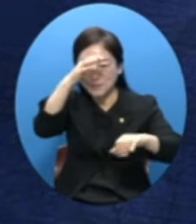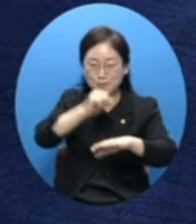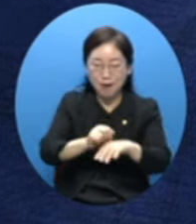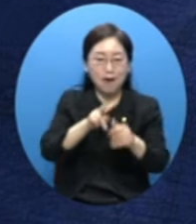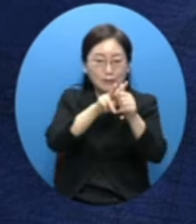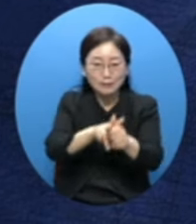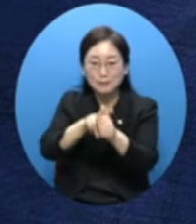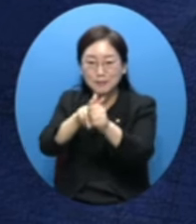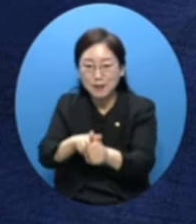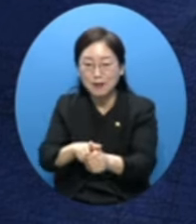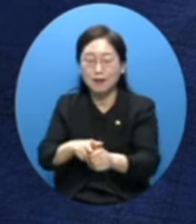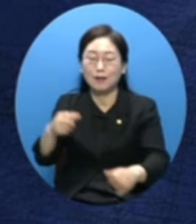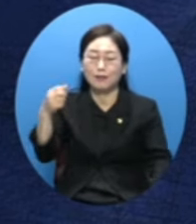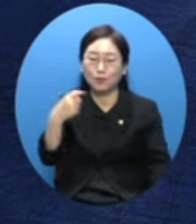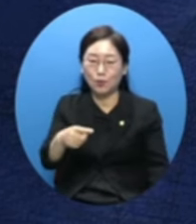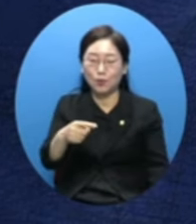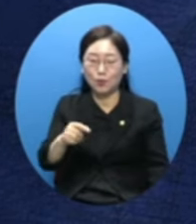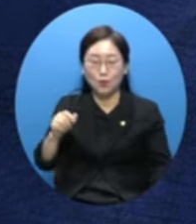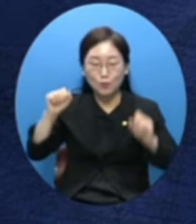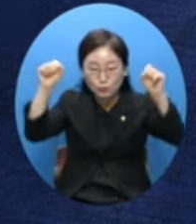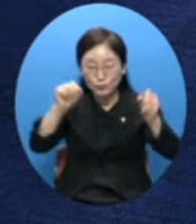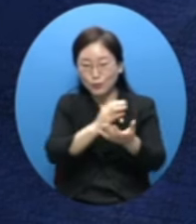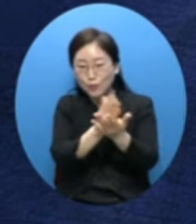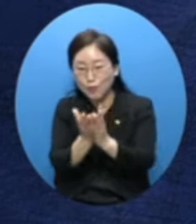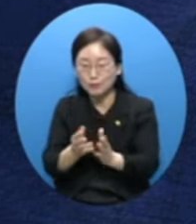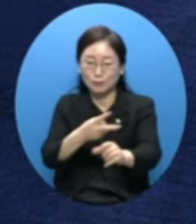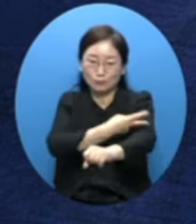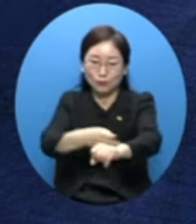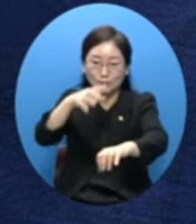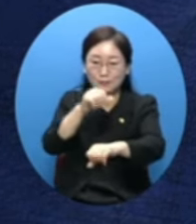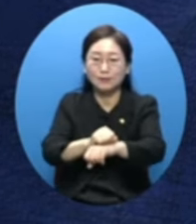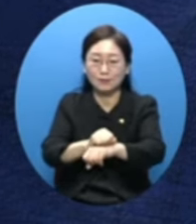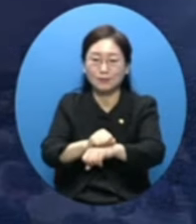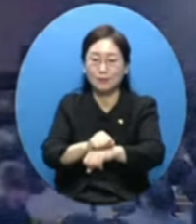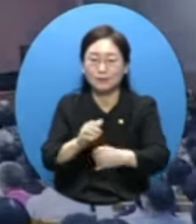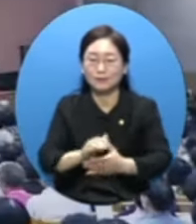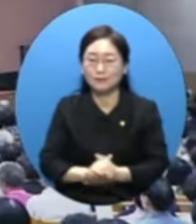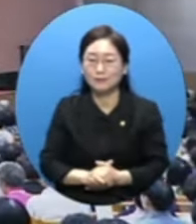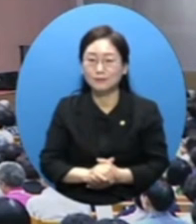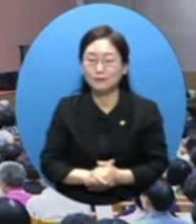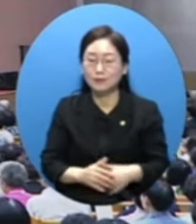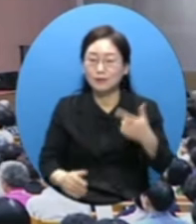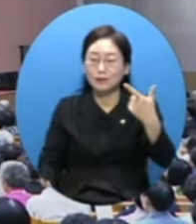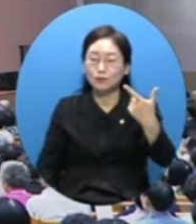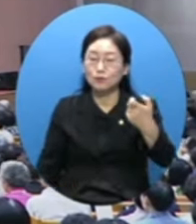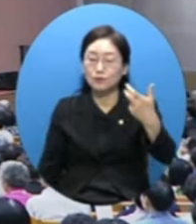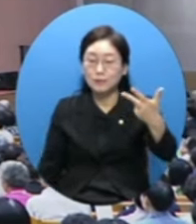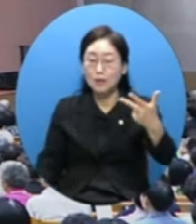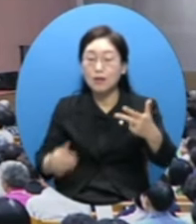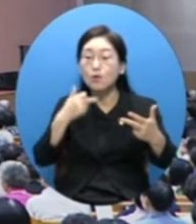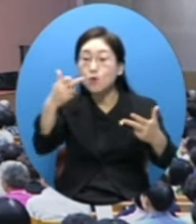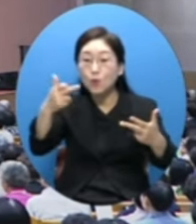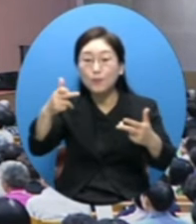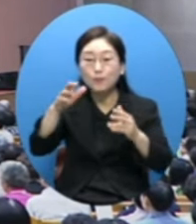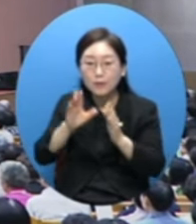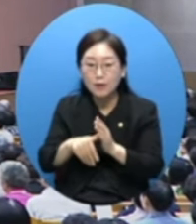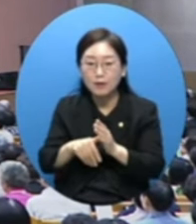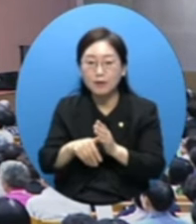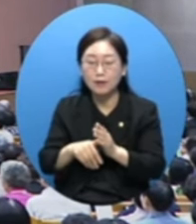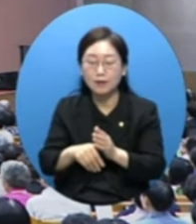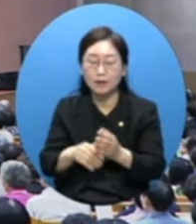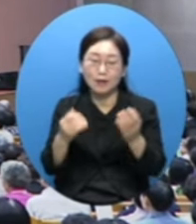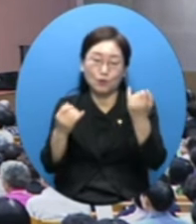승마하고 여러 가지 운동을 잘하고 수영도 잘하고 그러는데 67년도 17살 때